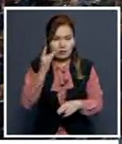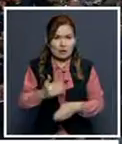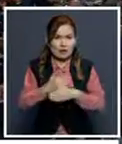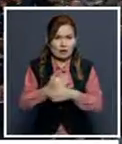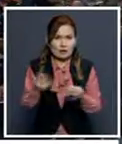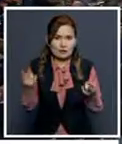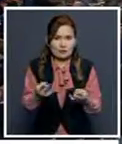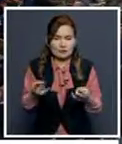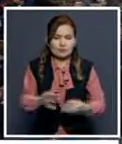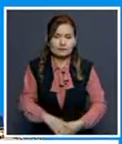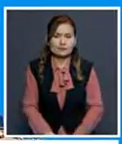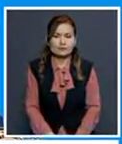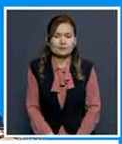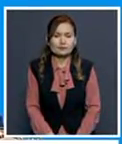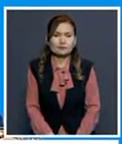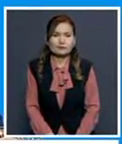Сонымен